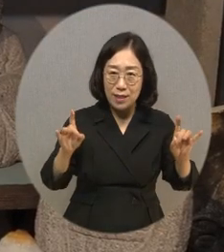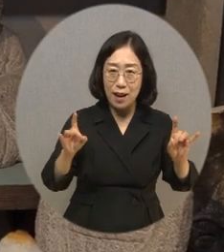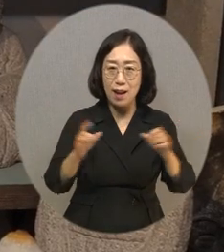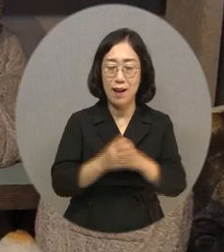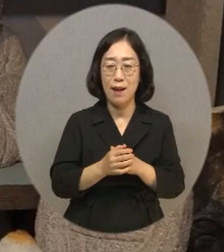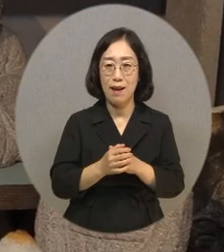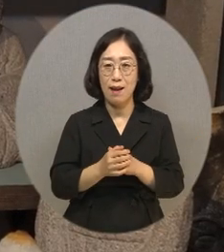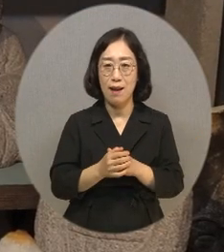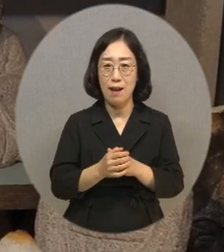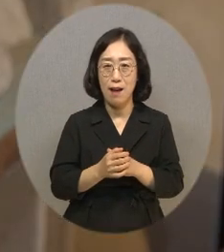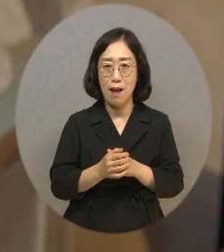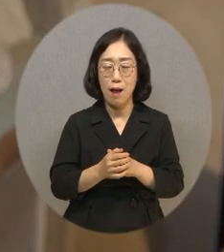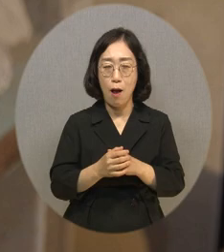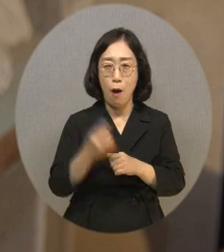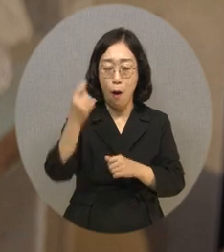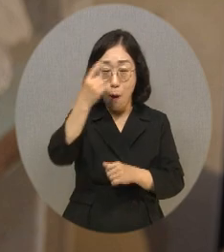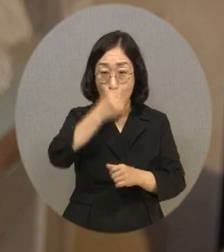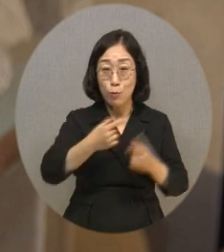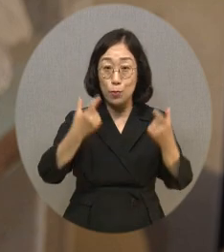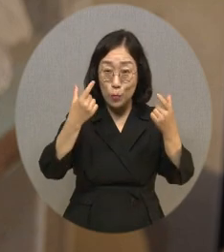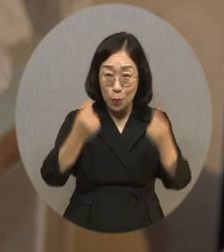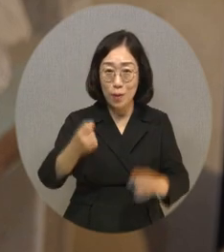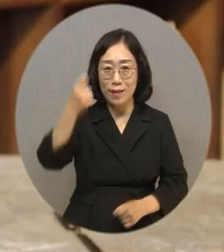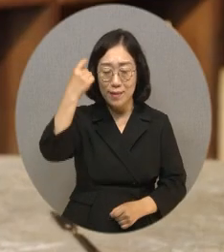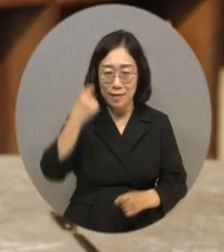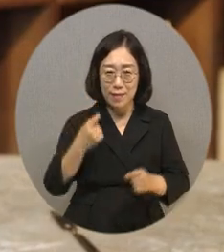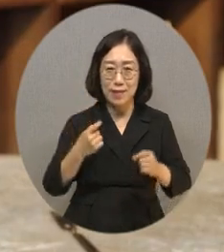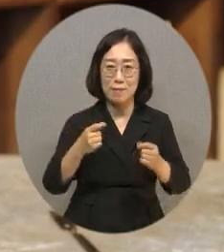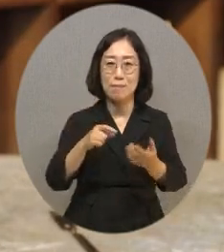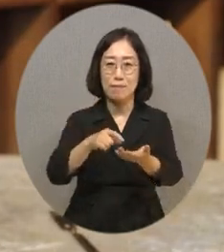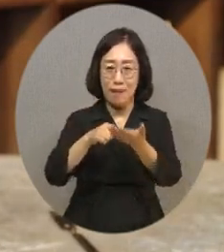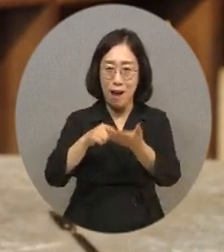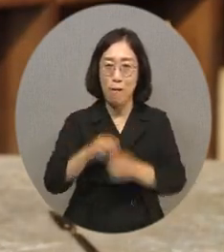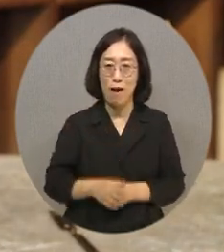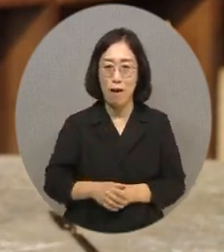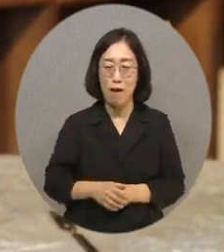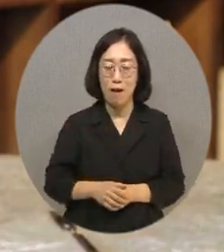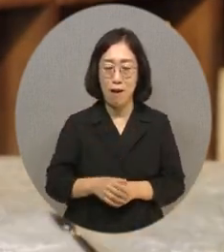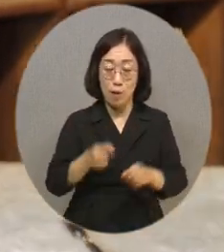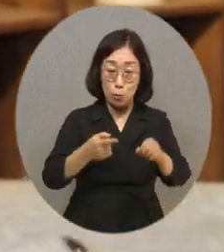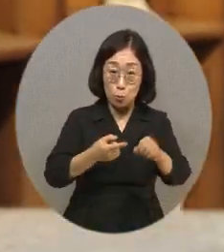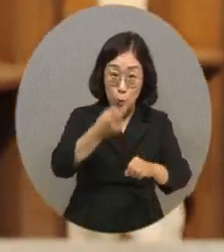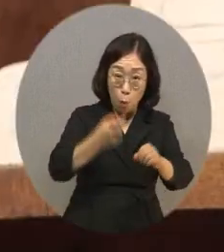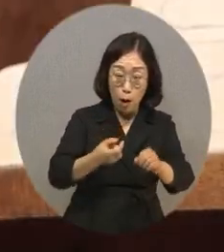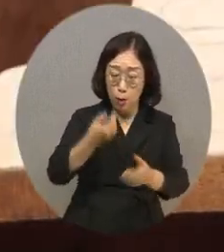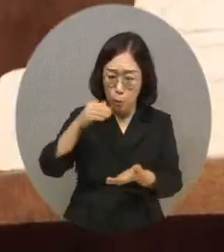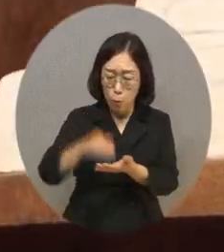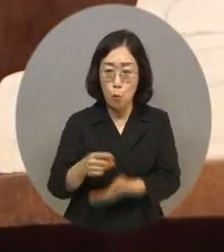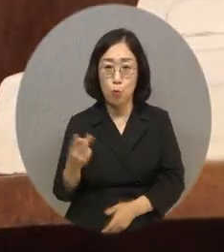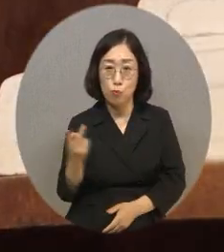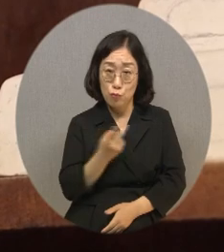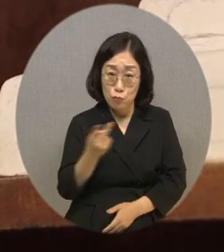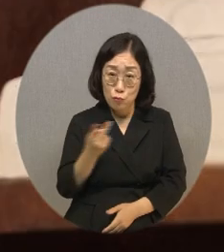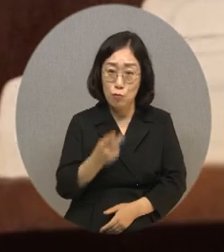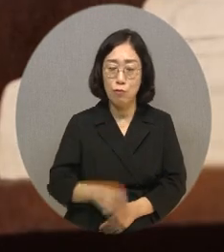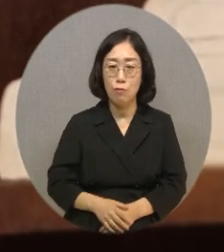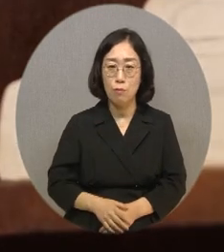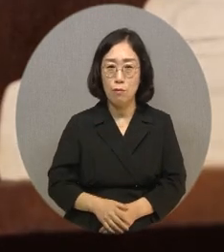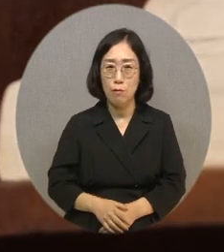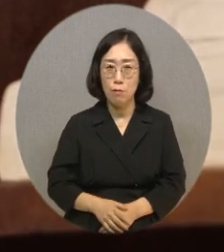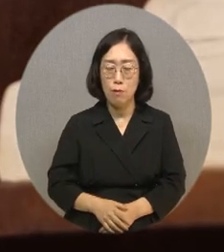뚫고온은마다 습니다 조각가와 돌 양쪽 모두 스스로